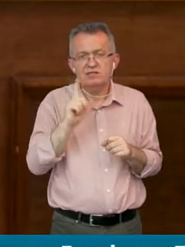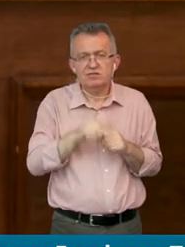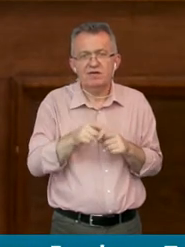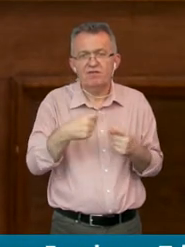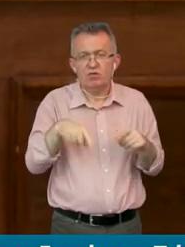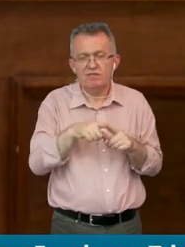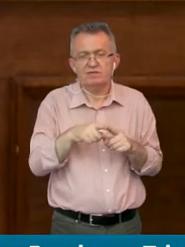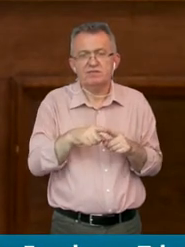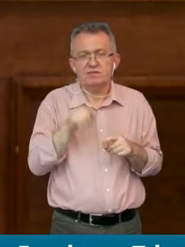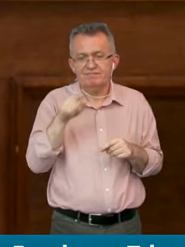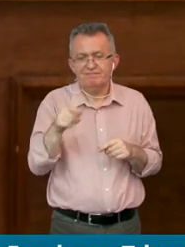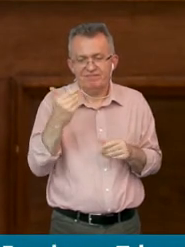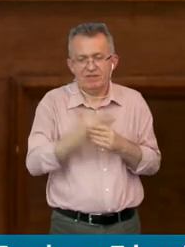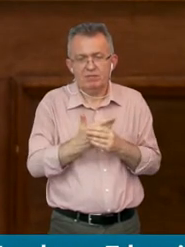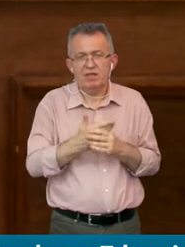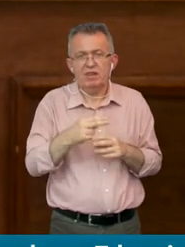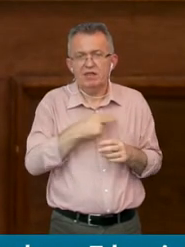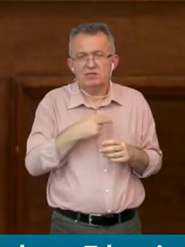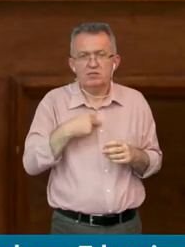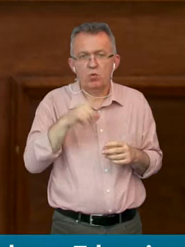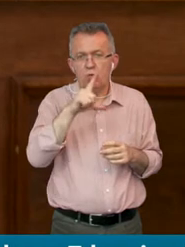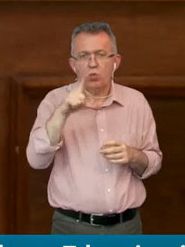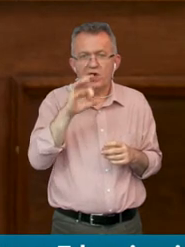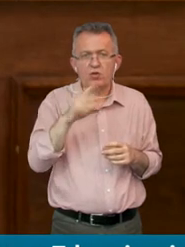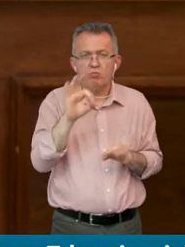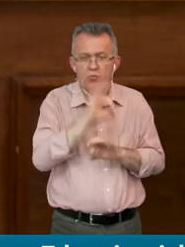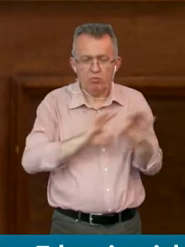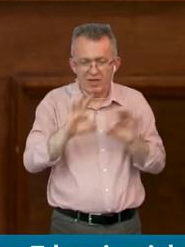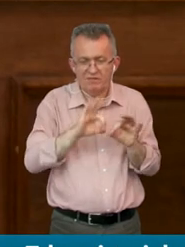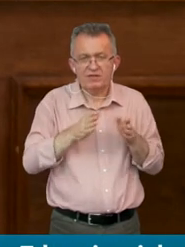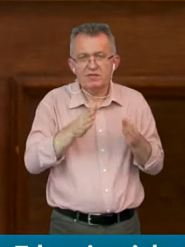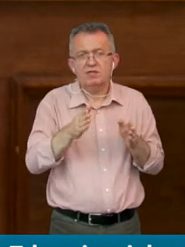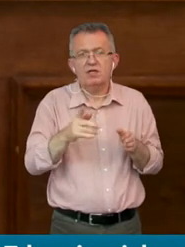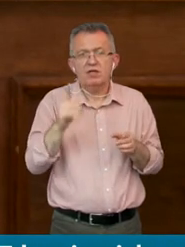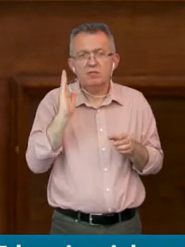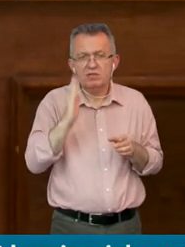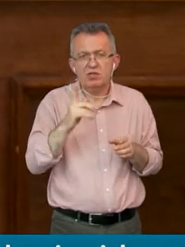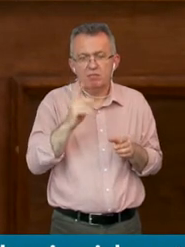wykonawca naszego węzła Łękno poprawia tą nawierzchnię, więc mam nadzieję, że